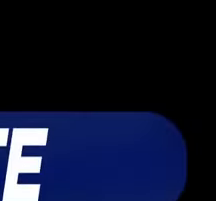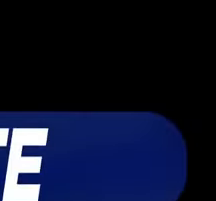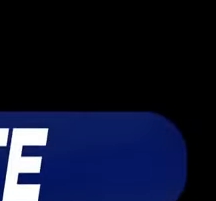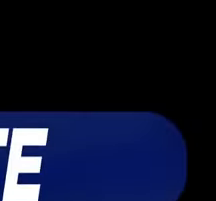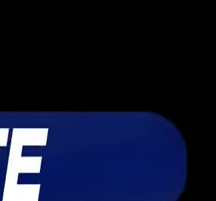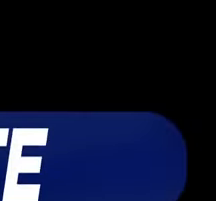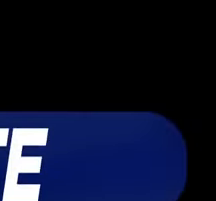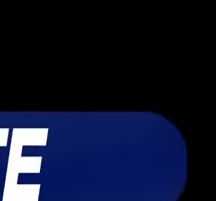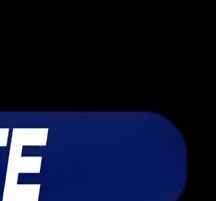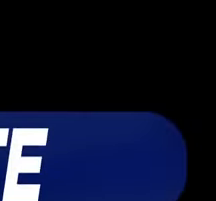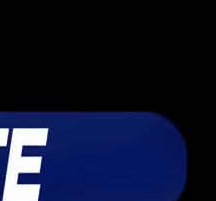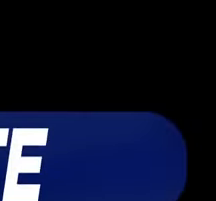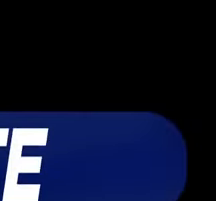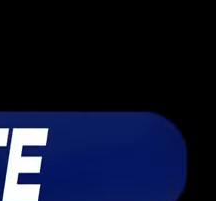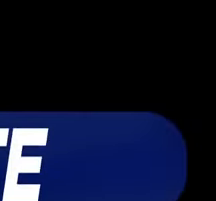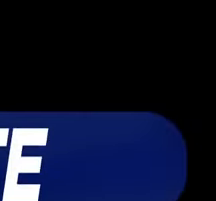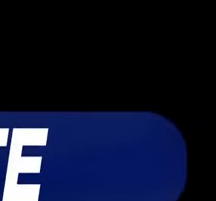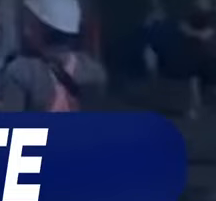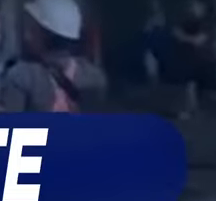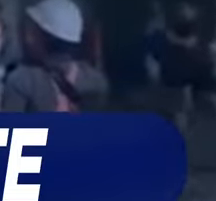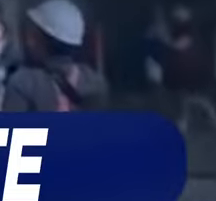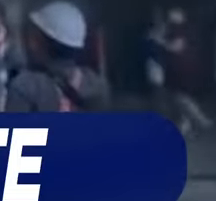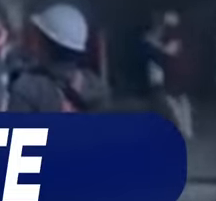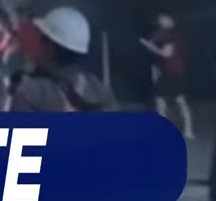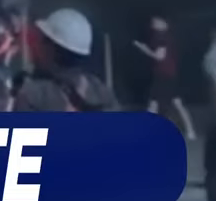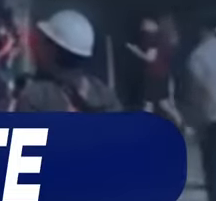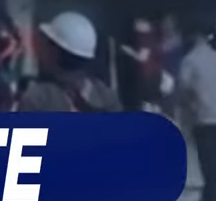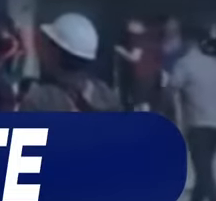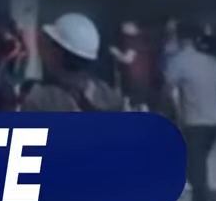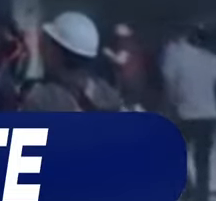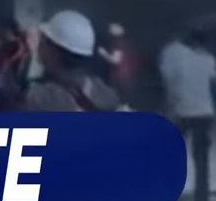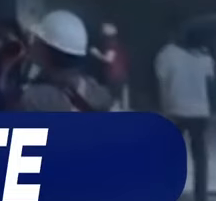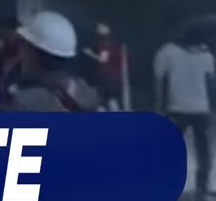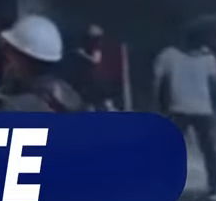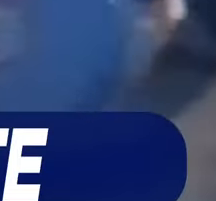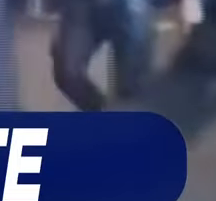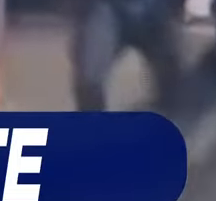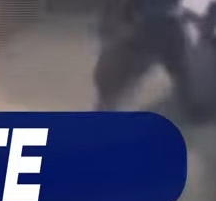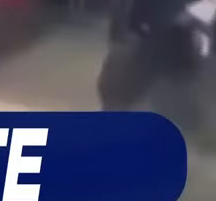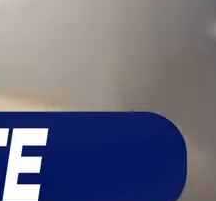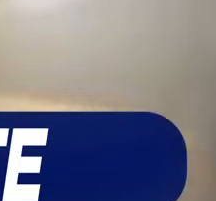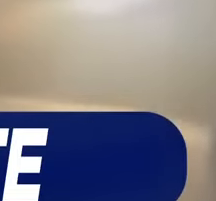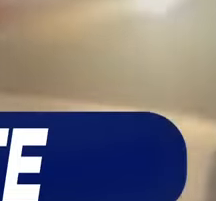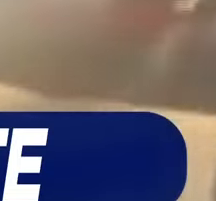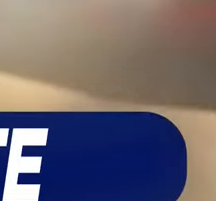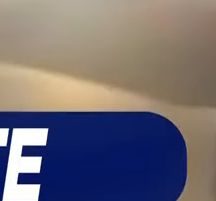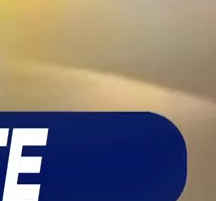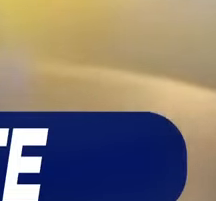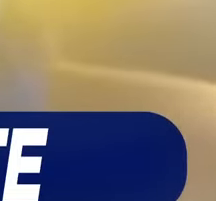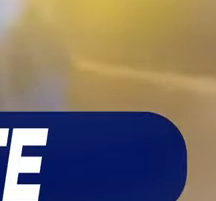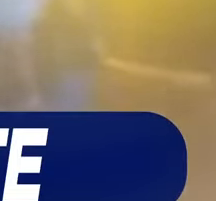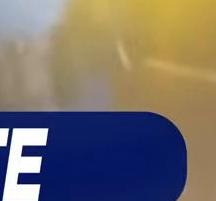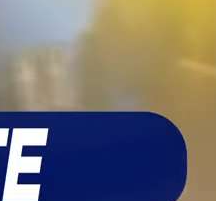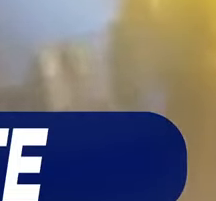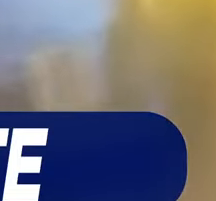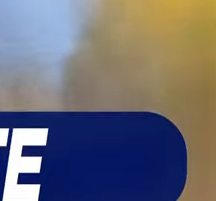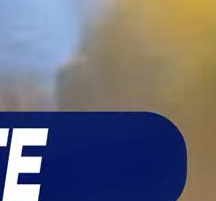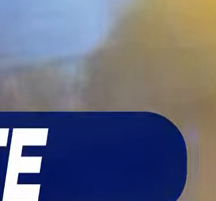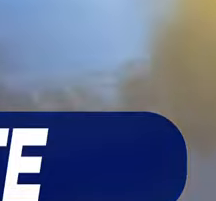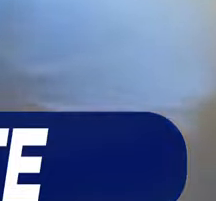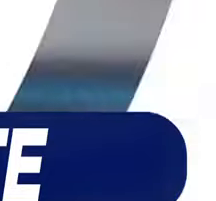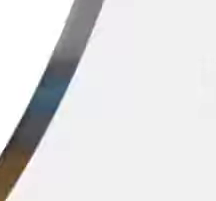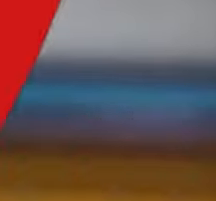Lalaking umakyat sa poste ng kuryente sa napotas arestado mga residente na perwisyo.